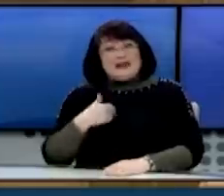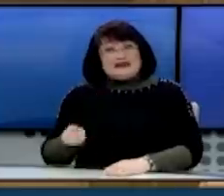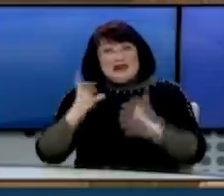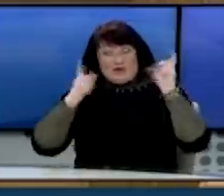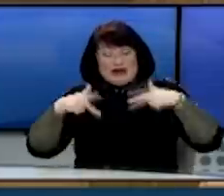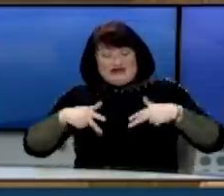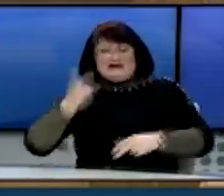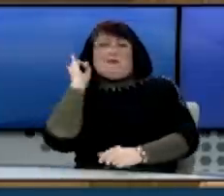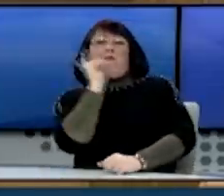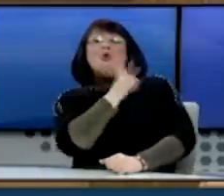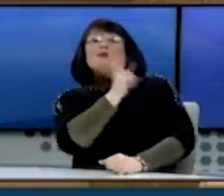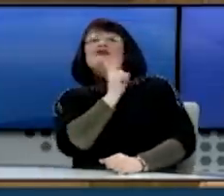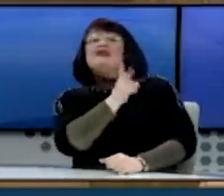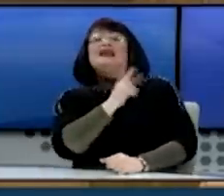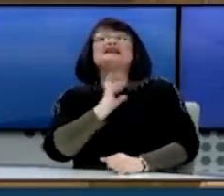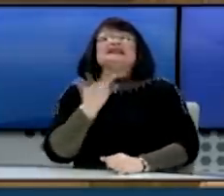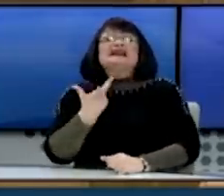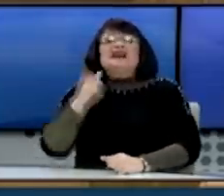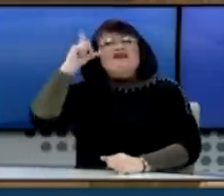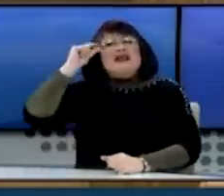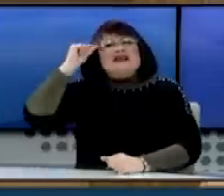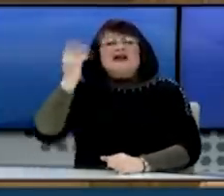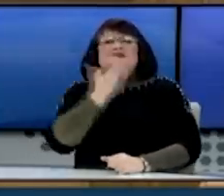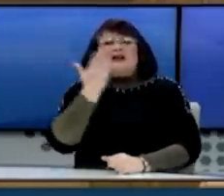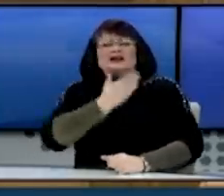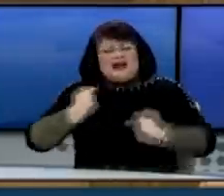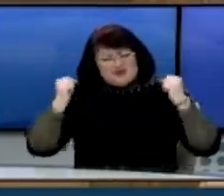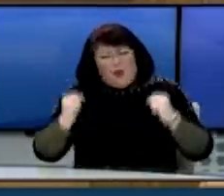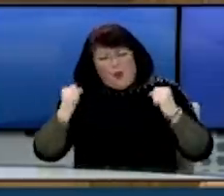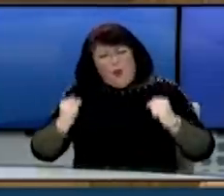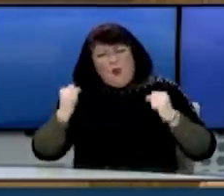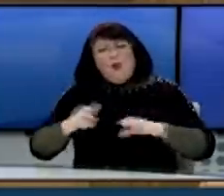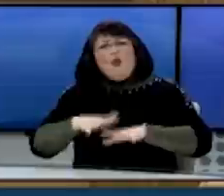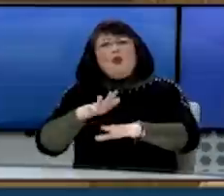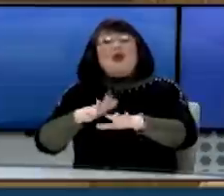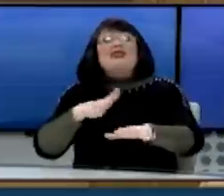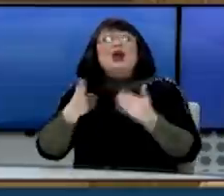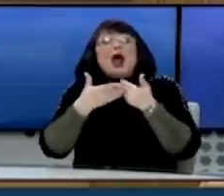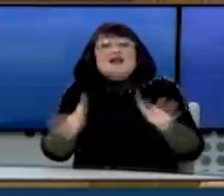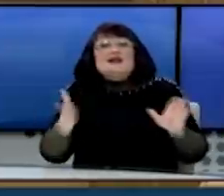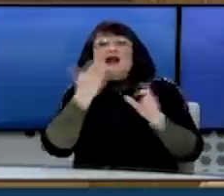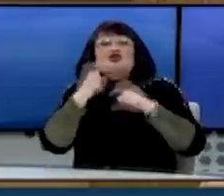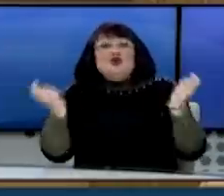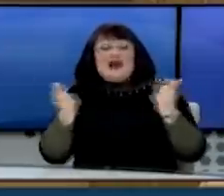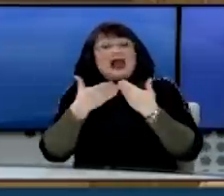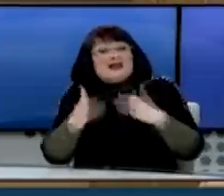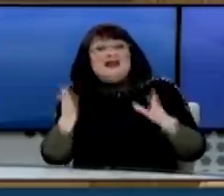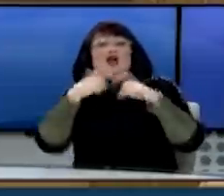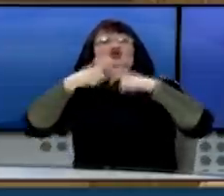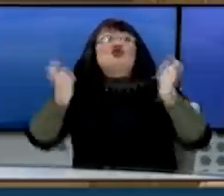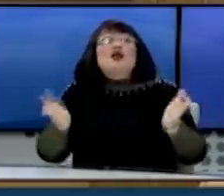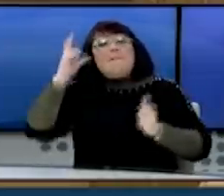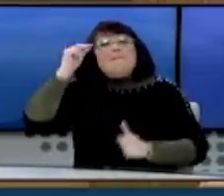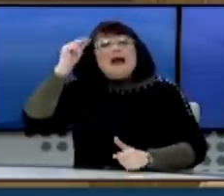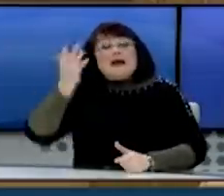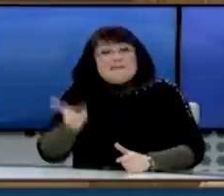Νέας Δημοκρατίας είναι οι αγώνες των φοιτητών, των μαθητών, που θέλουν ανοιχτά σχολεία, ανοιχτές τις σχολές τους,